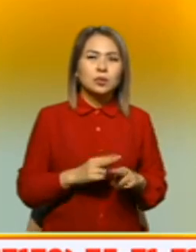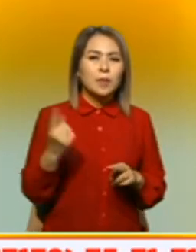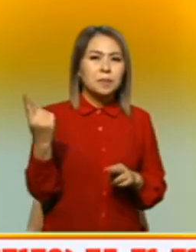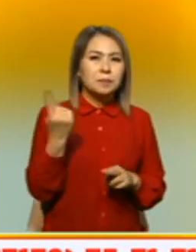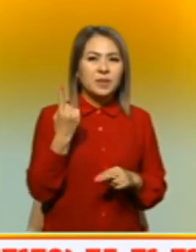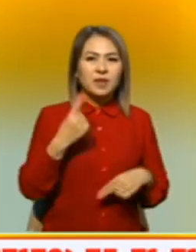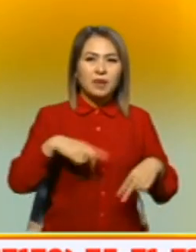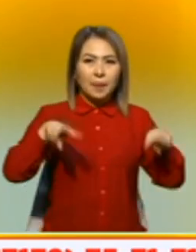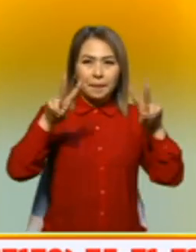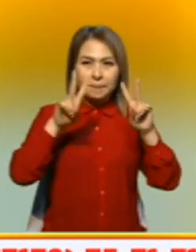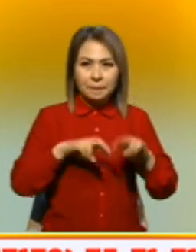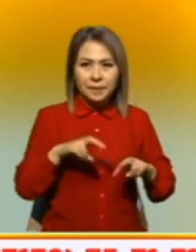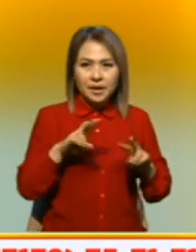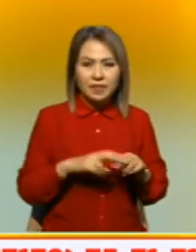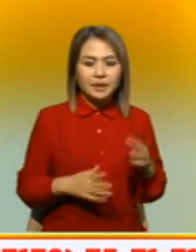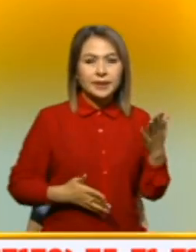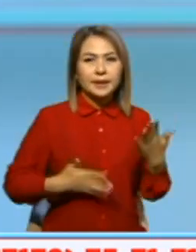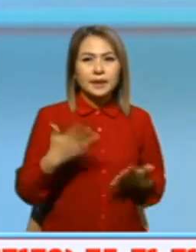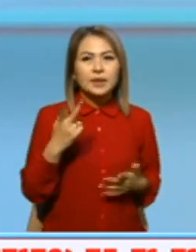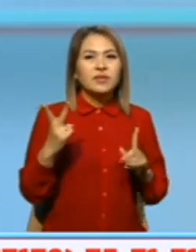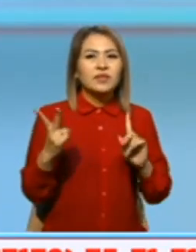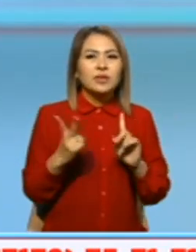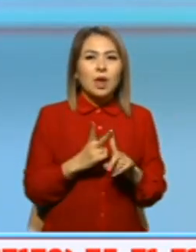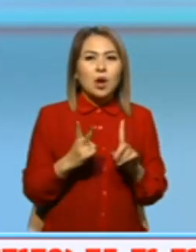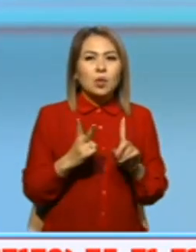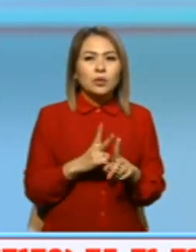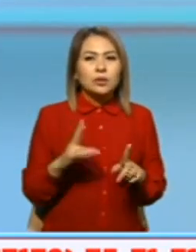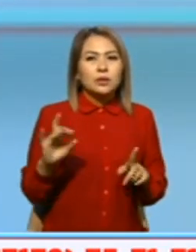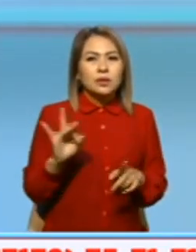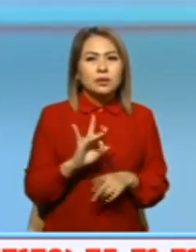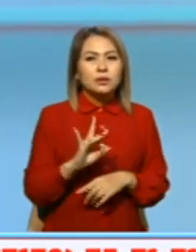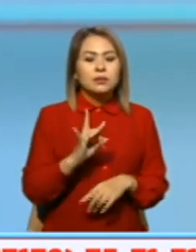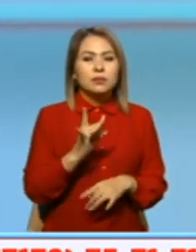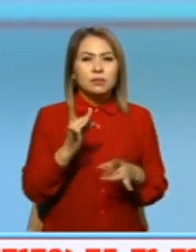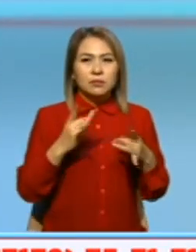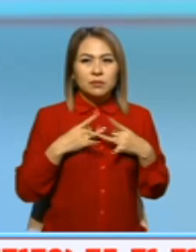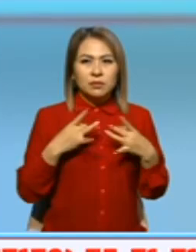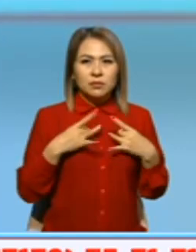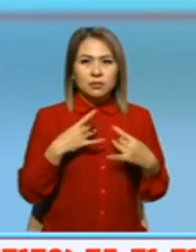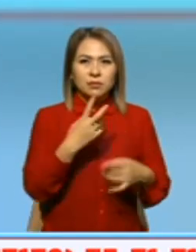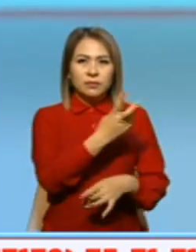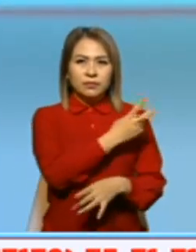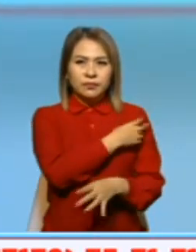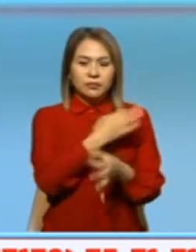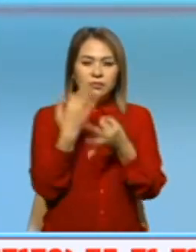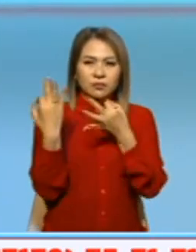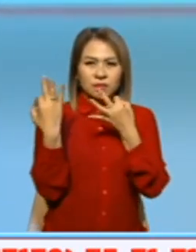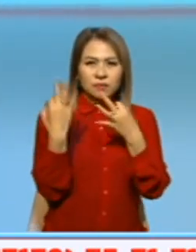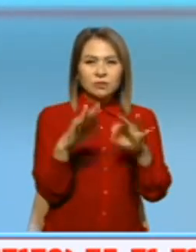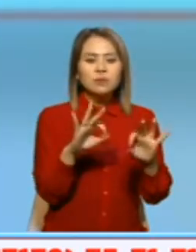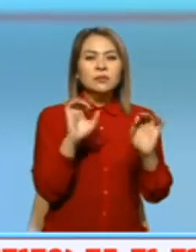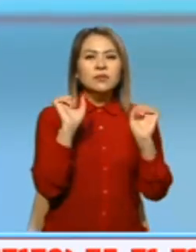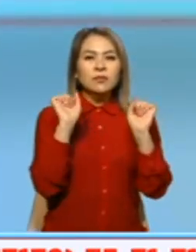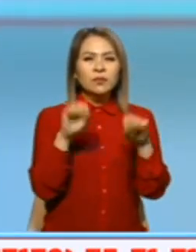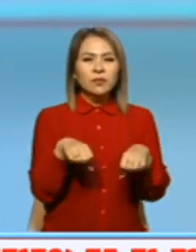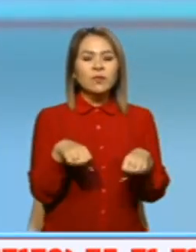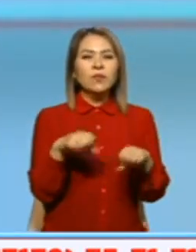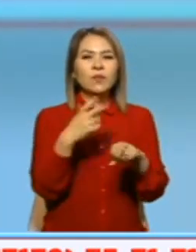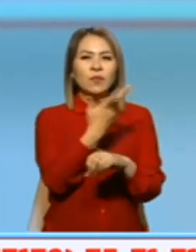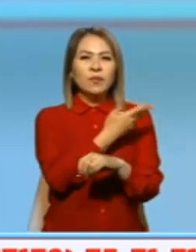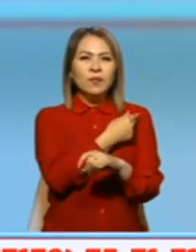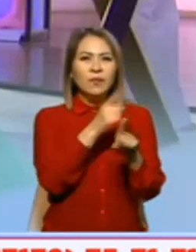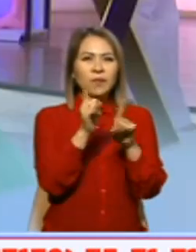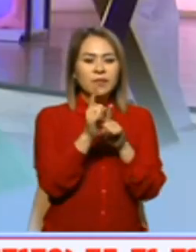тексеруге жібереміз. Егер екінші ретте де невропатолог дәрігерінен рұқсат беріп тұрса, одан кейін ғана. Енді тағы